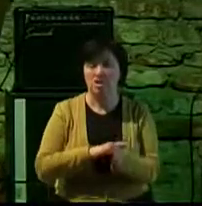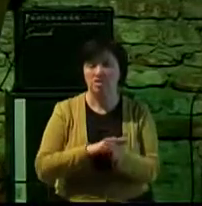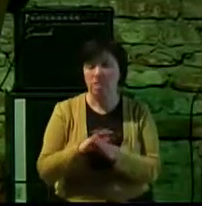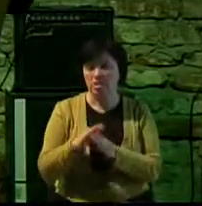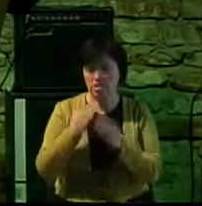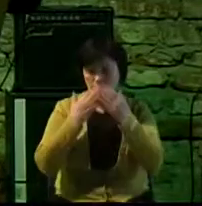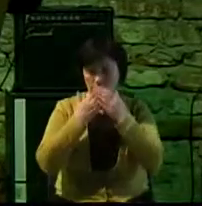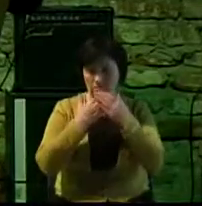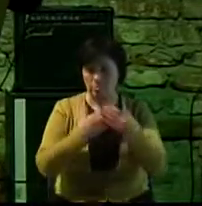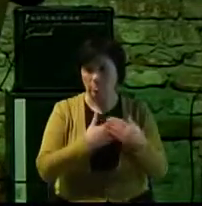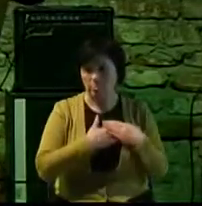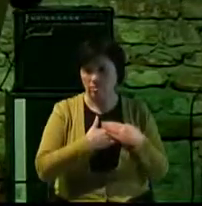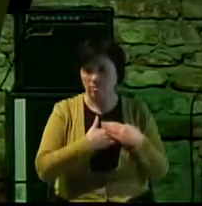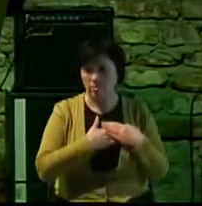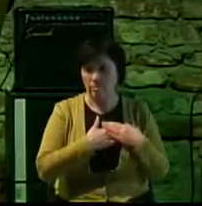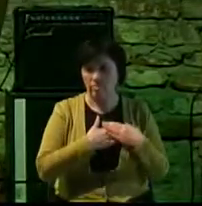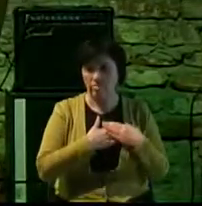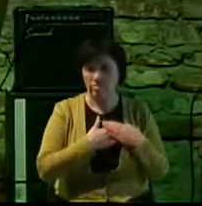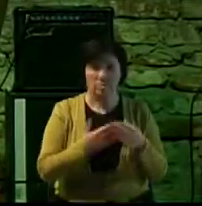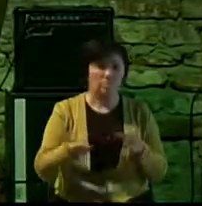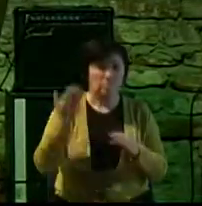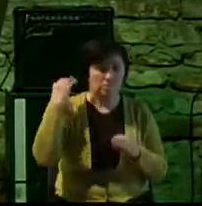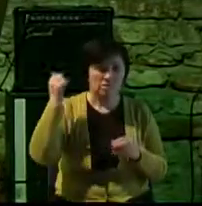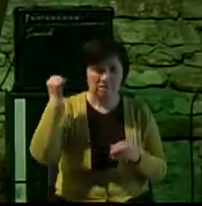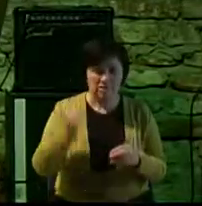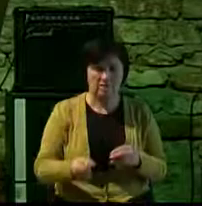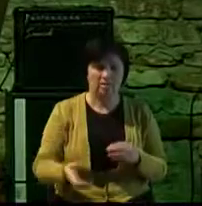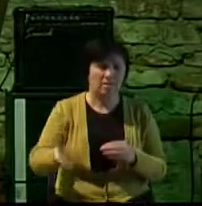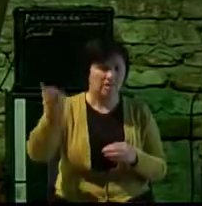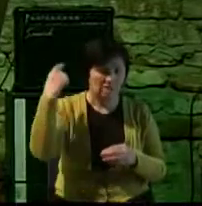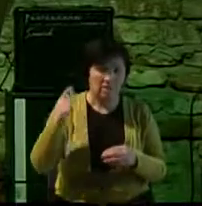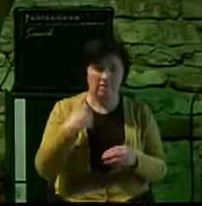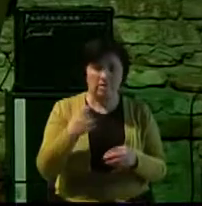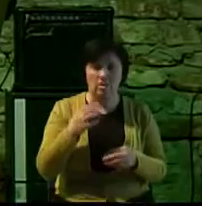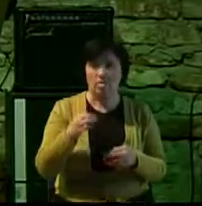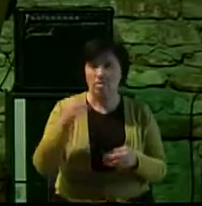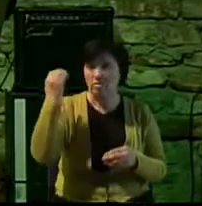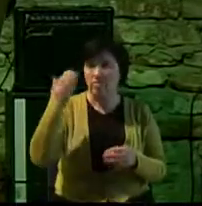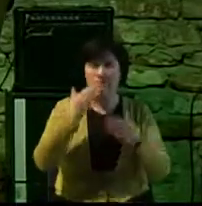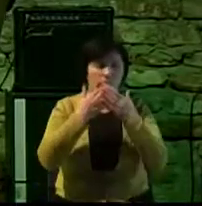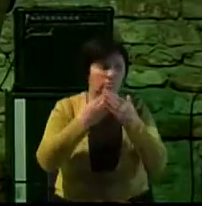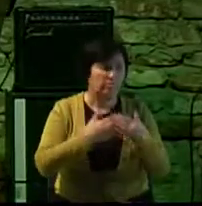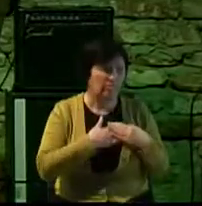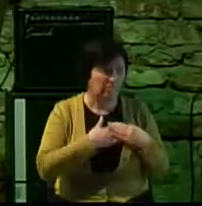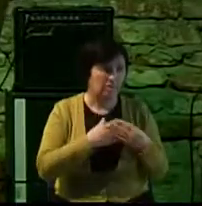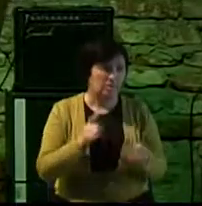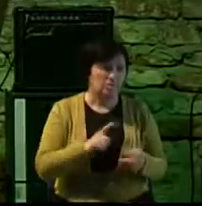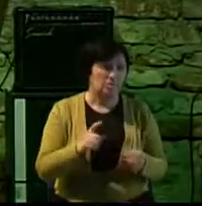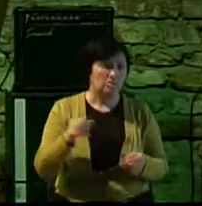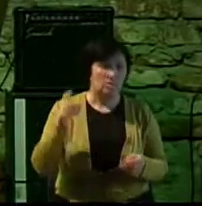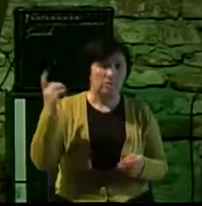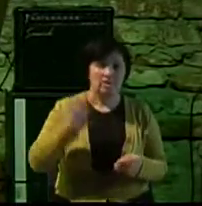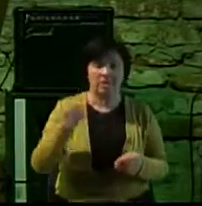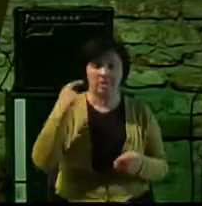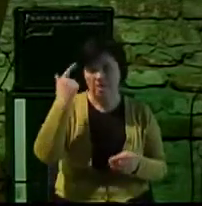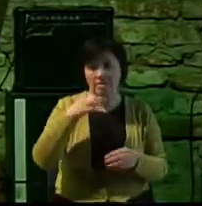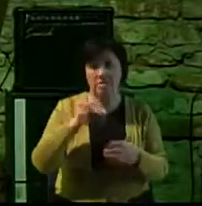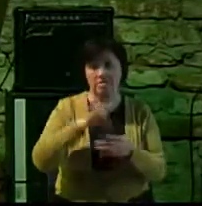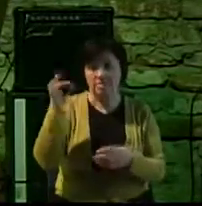совершенную любовь. И прошлое воскресенье, и до этого мы говорили о Его любви, о том, что Он нелицеприятен,